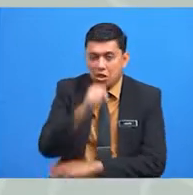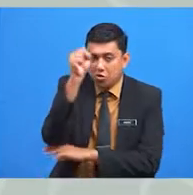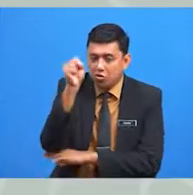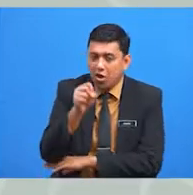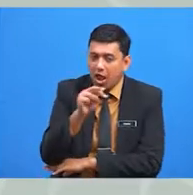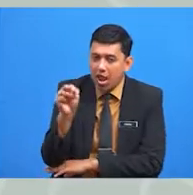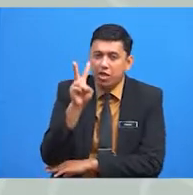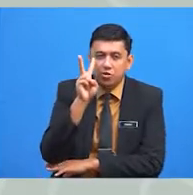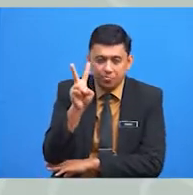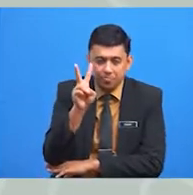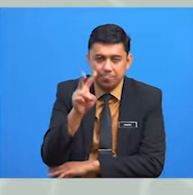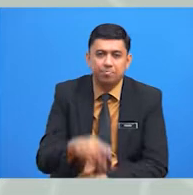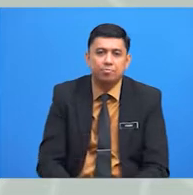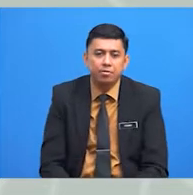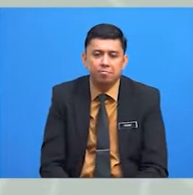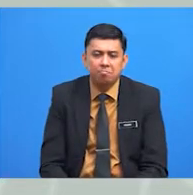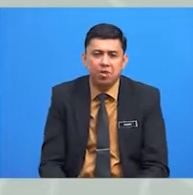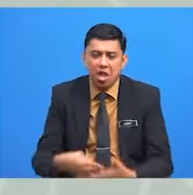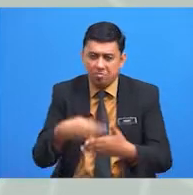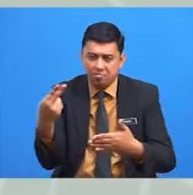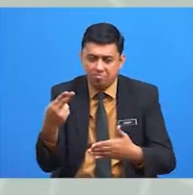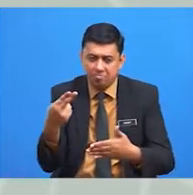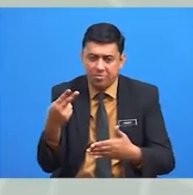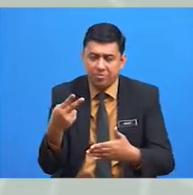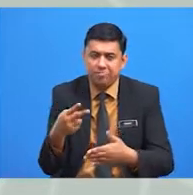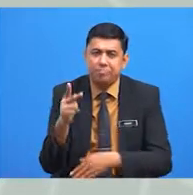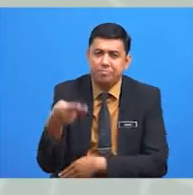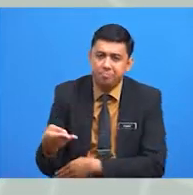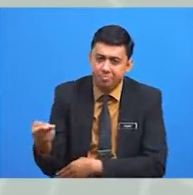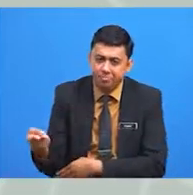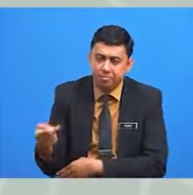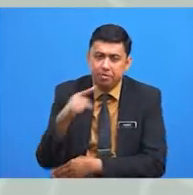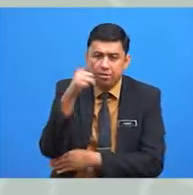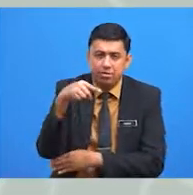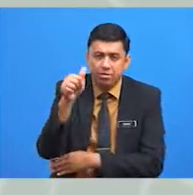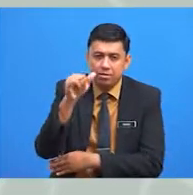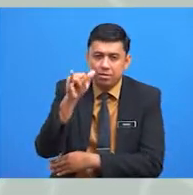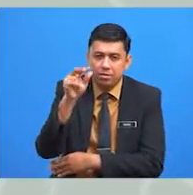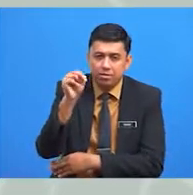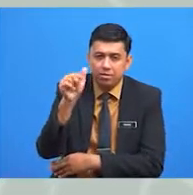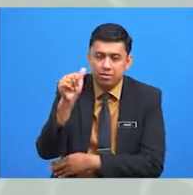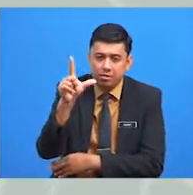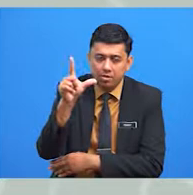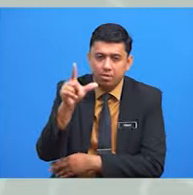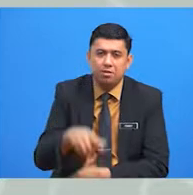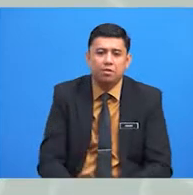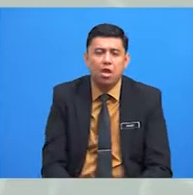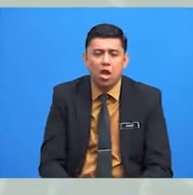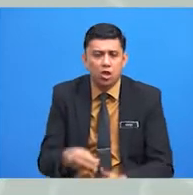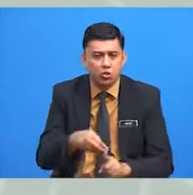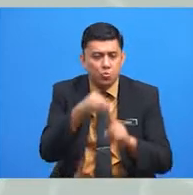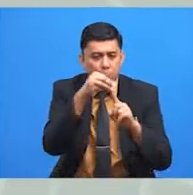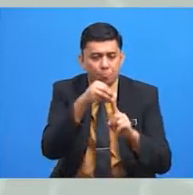Soalan kedua. Yang berikut ialah hasil karya Zainal Abidin Ahmad atau Pendeta Zaba.